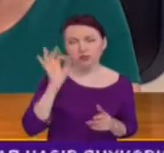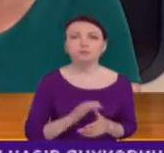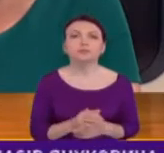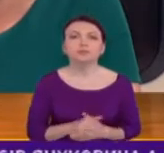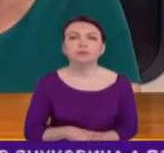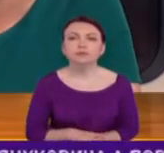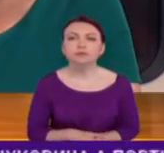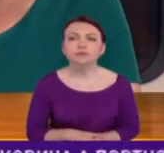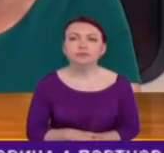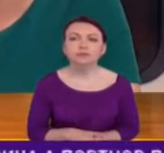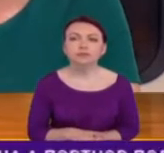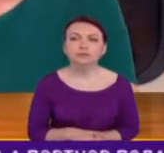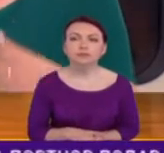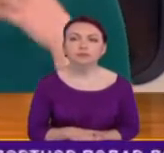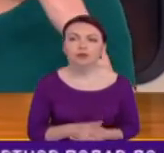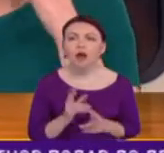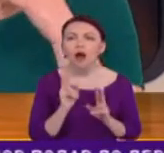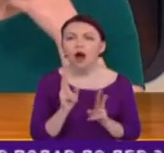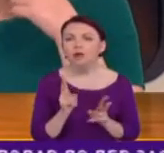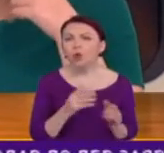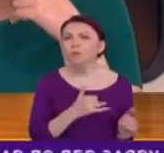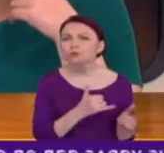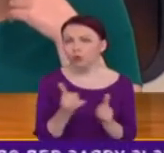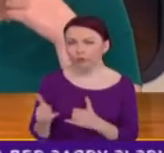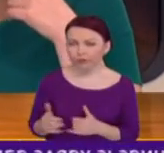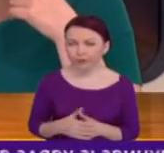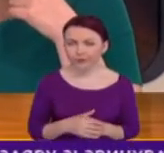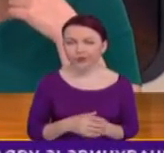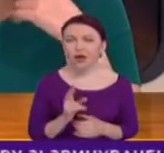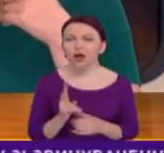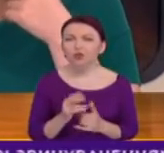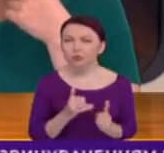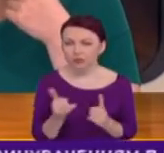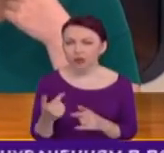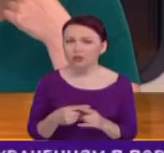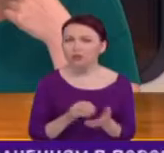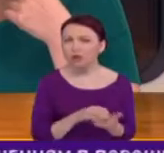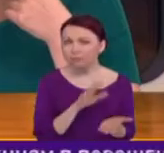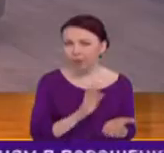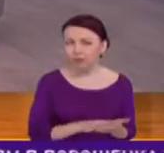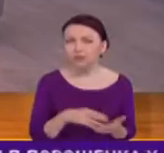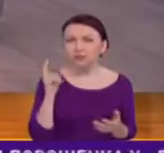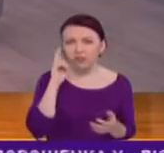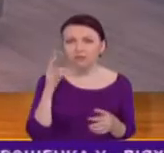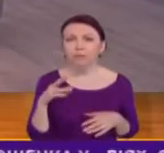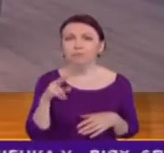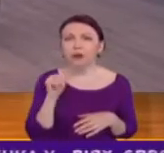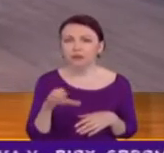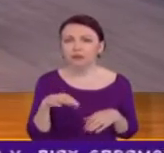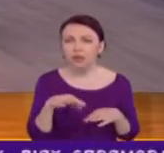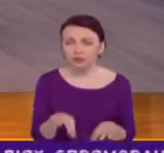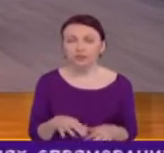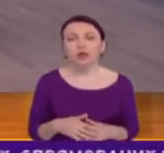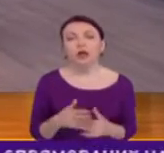І там встановлюють за свій рахунок, які Київпостранс обслуговує. Вони на балансі знаходяться Київпострансу? Да, так, але